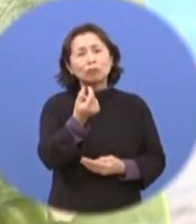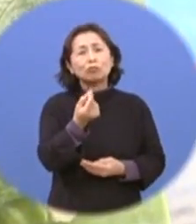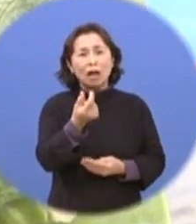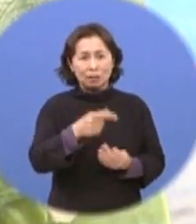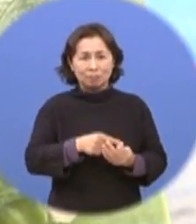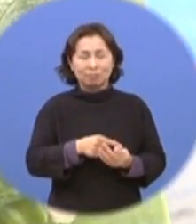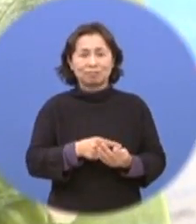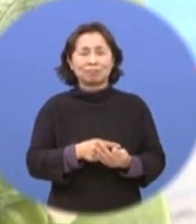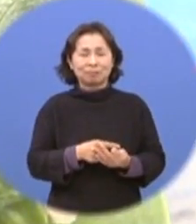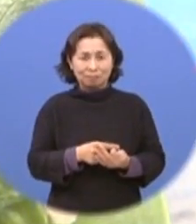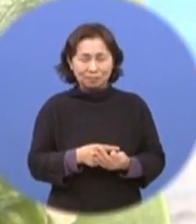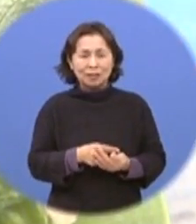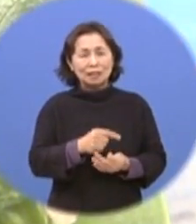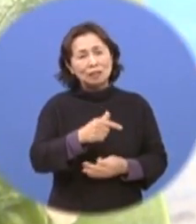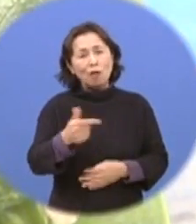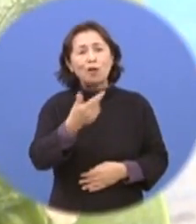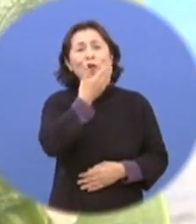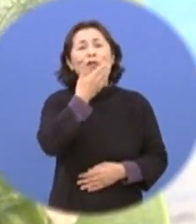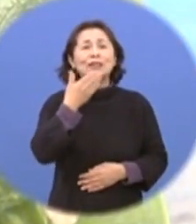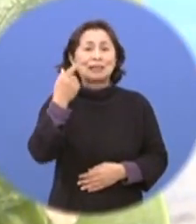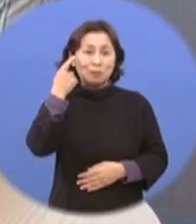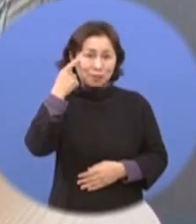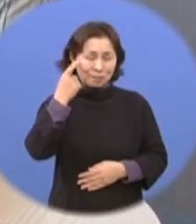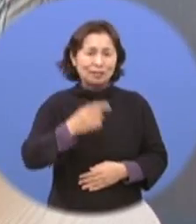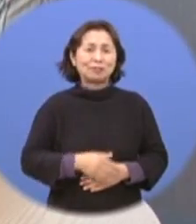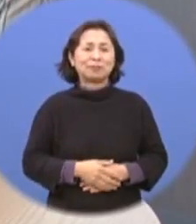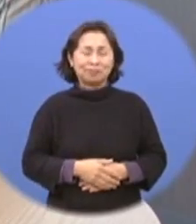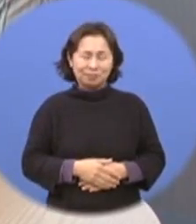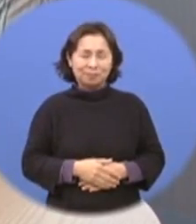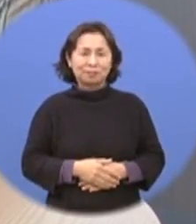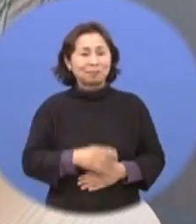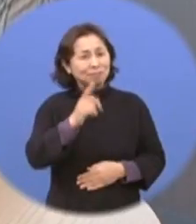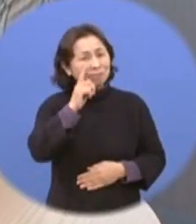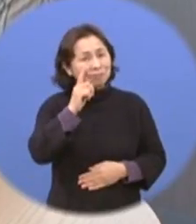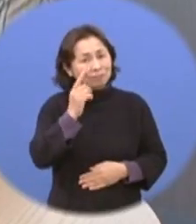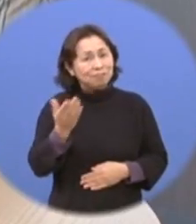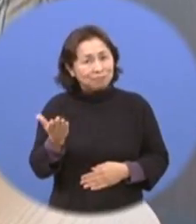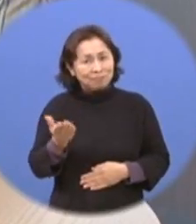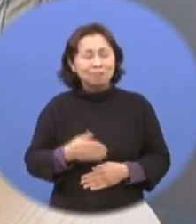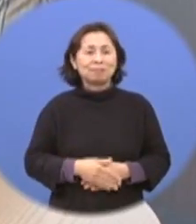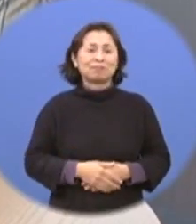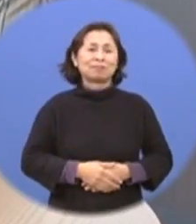大変美味しいと思いますではいただきます